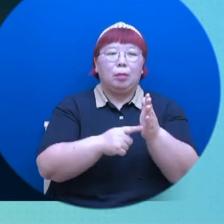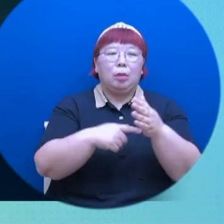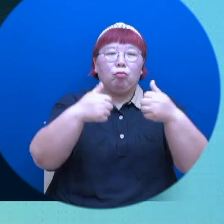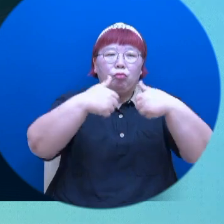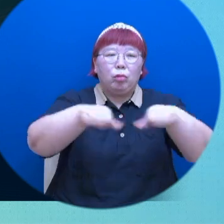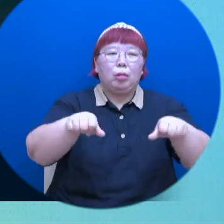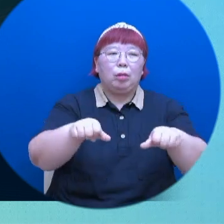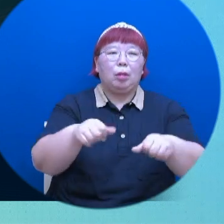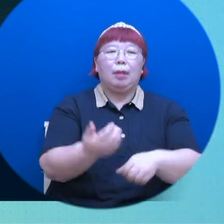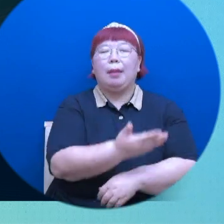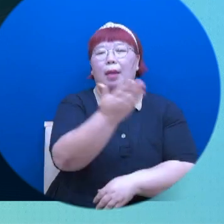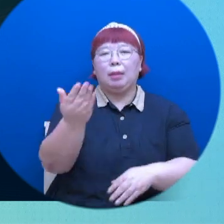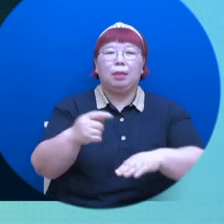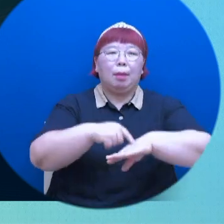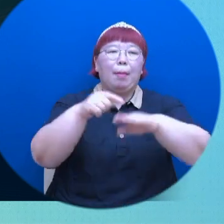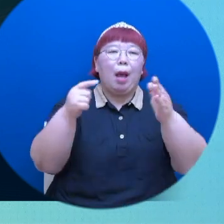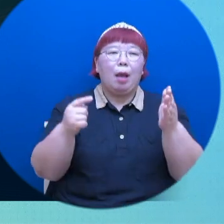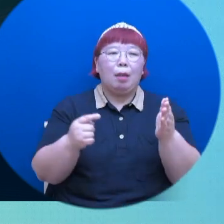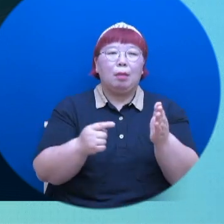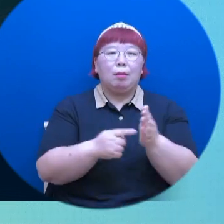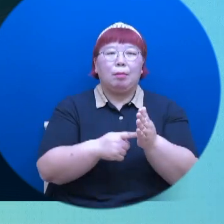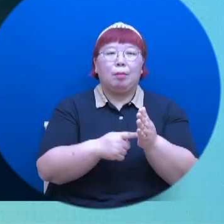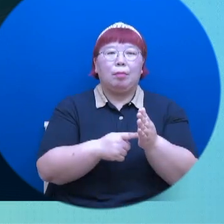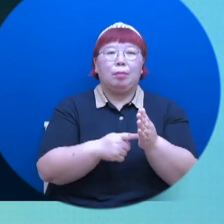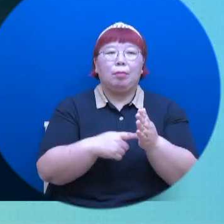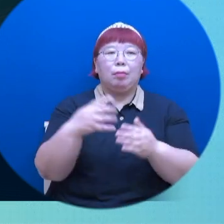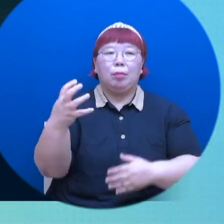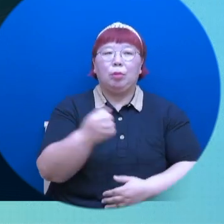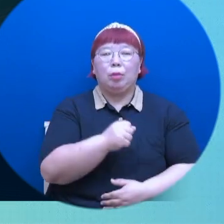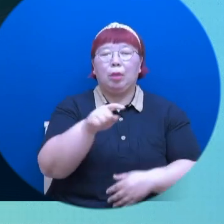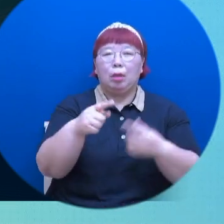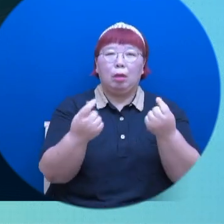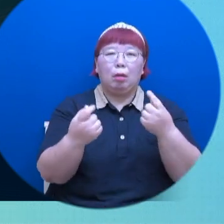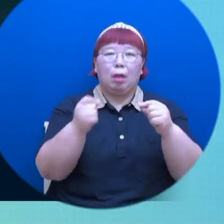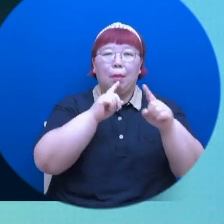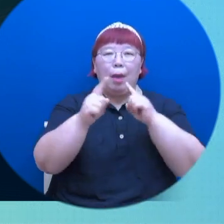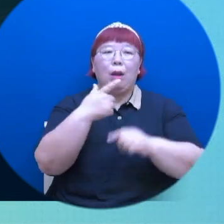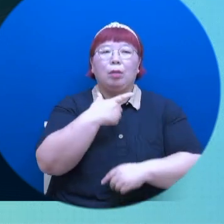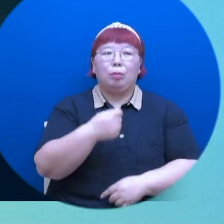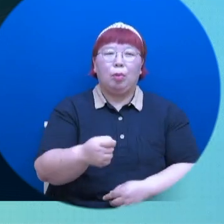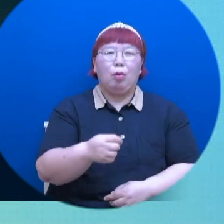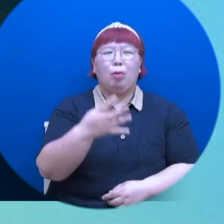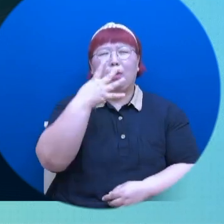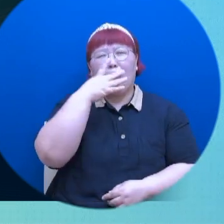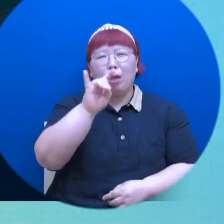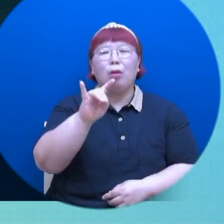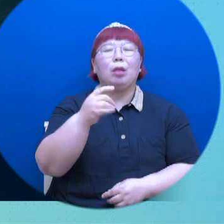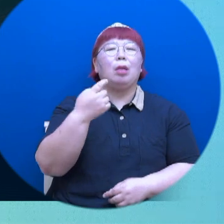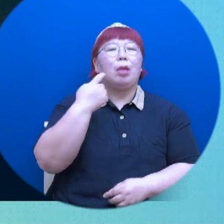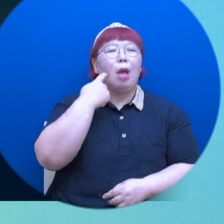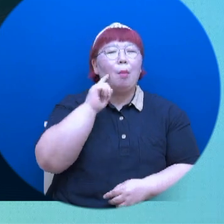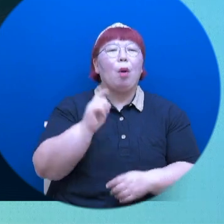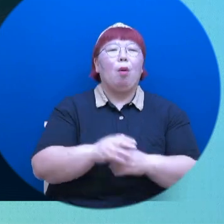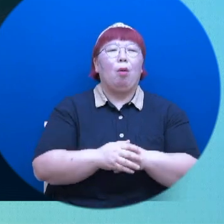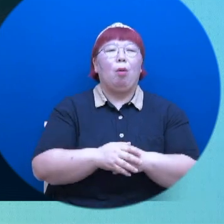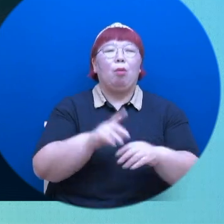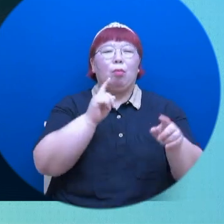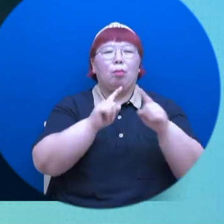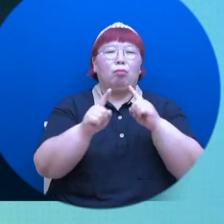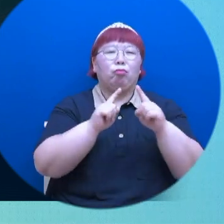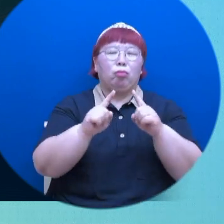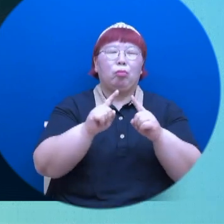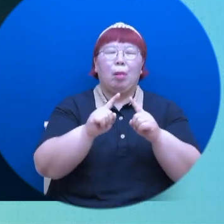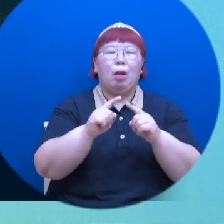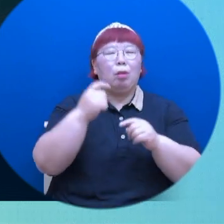당신은 마음 한편으로는 이렇게 말하고 싶을 거야. 당연히 이쁘지 우리 딸. 물어볼 필요도